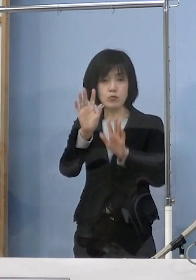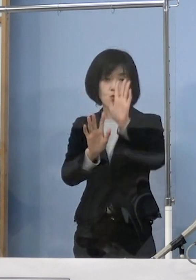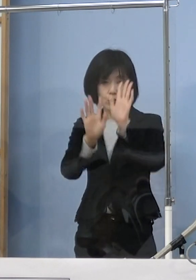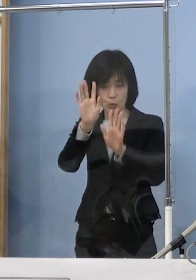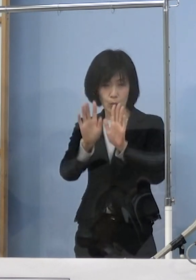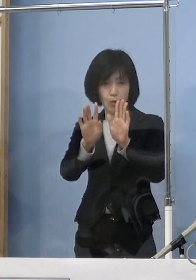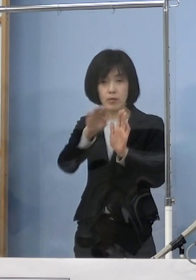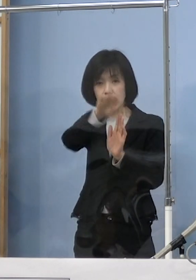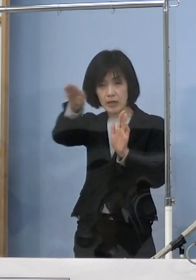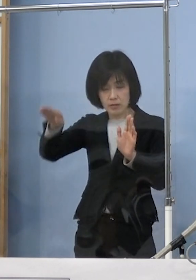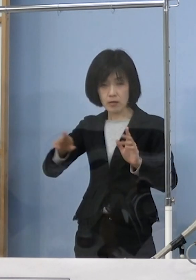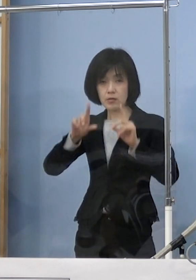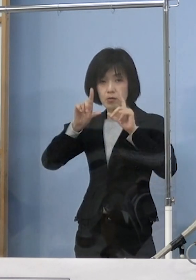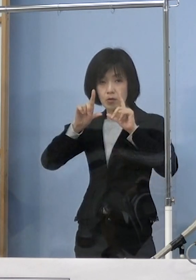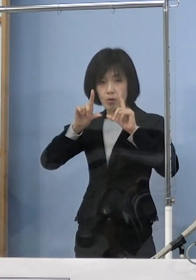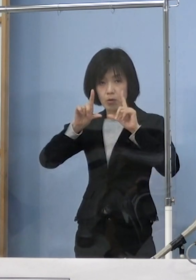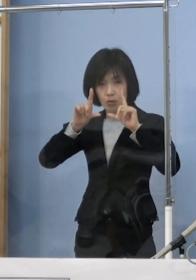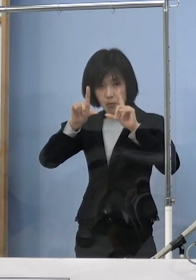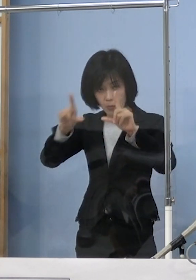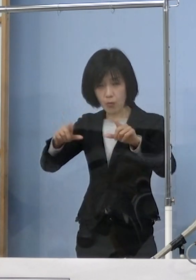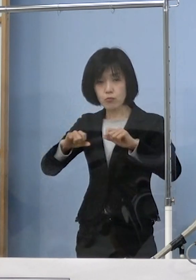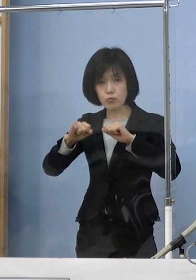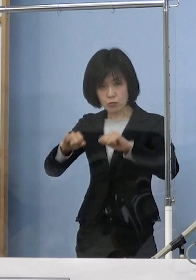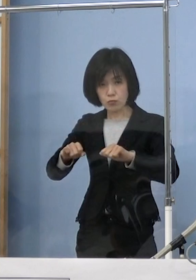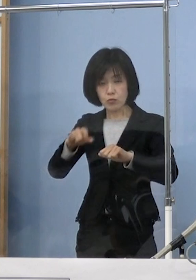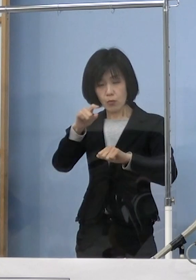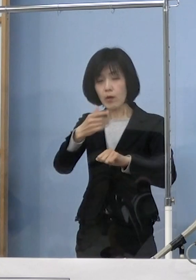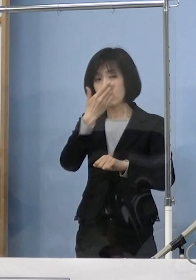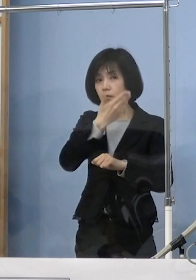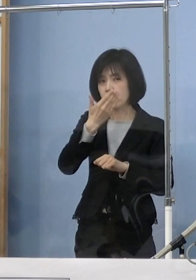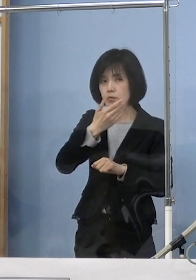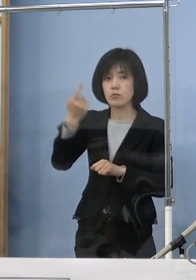ということが一番重要だと、こう考えています 。